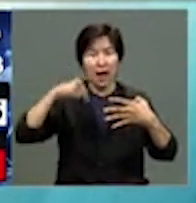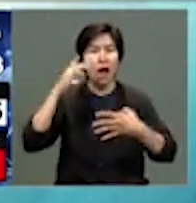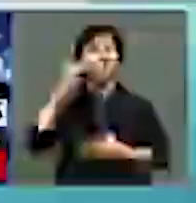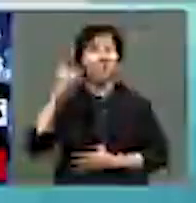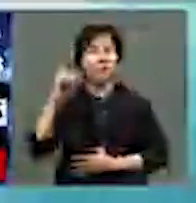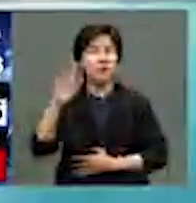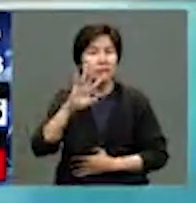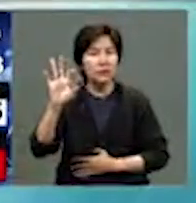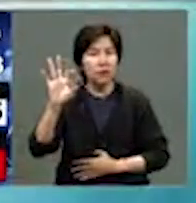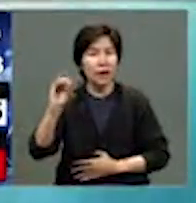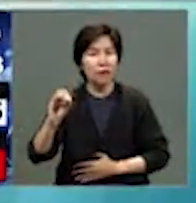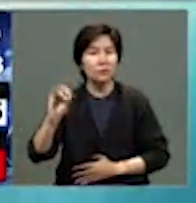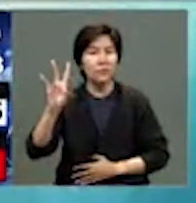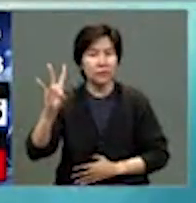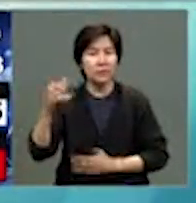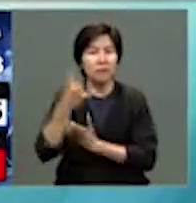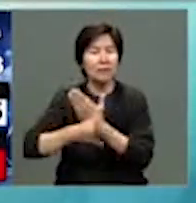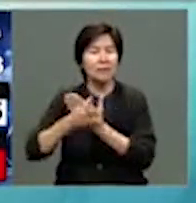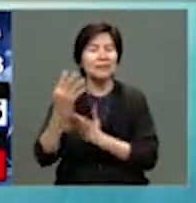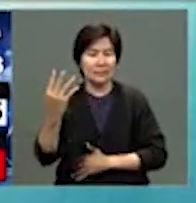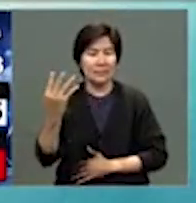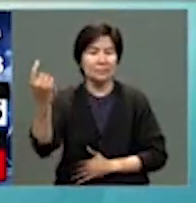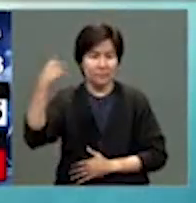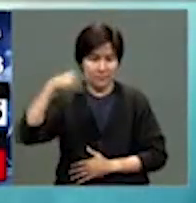497จากอีก 4